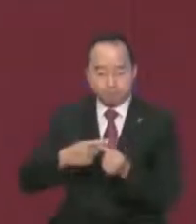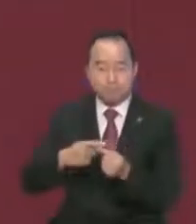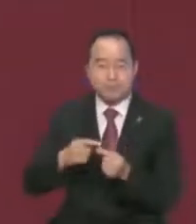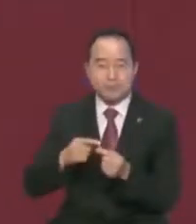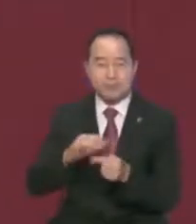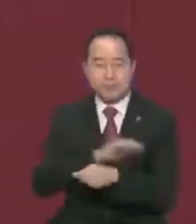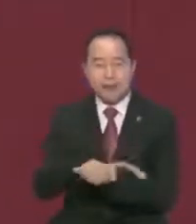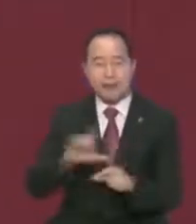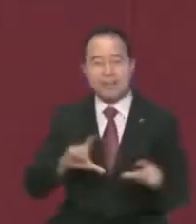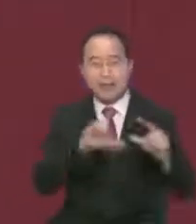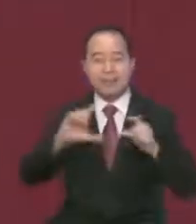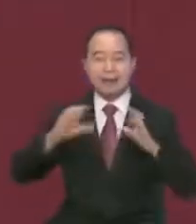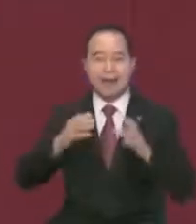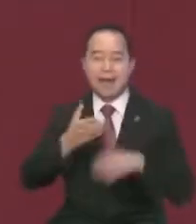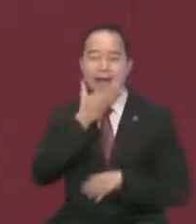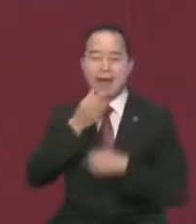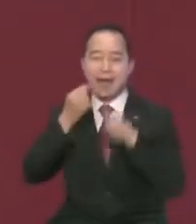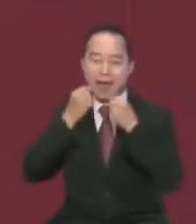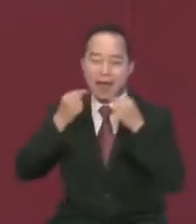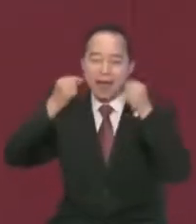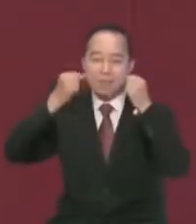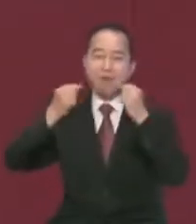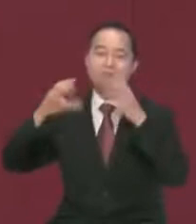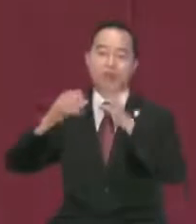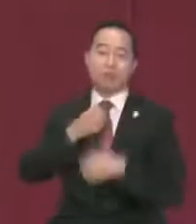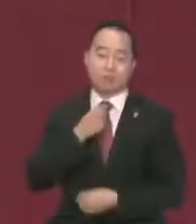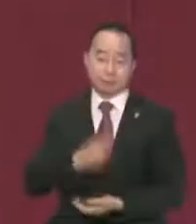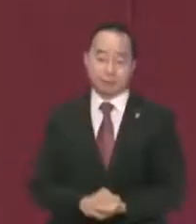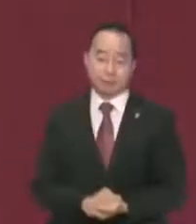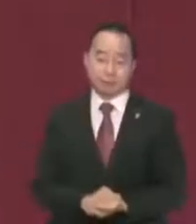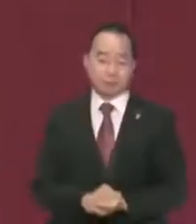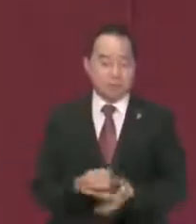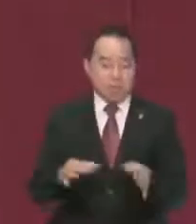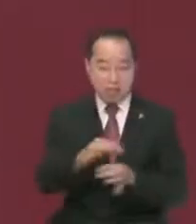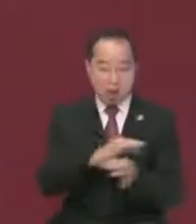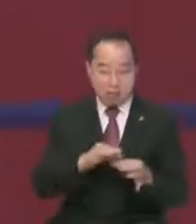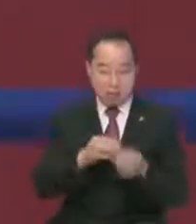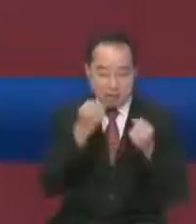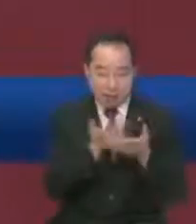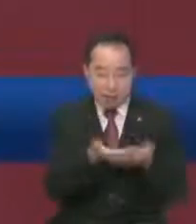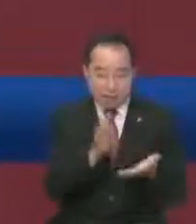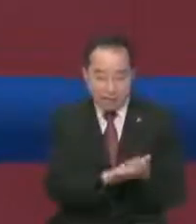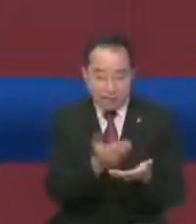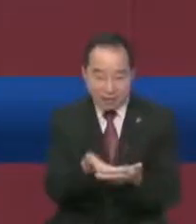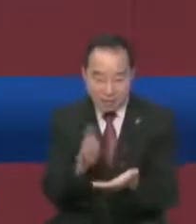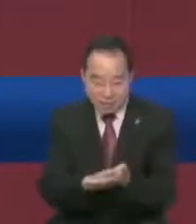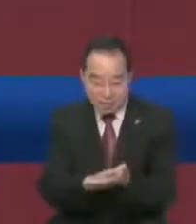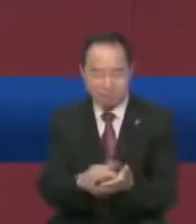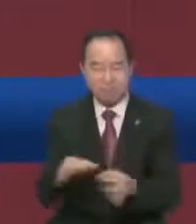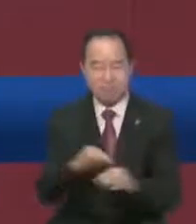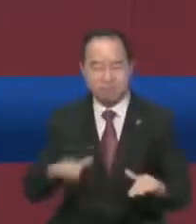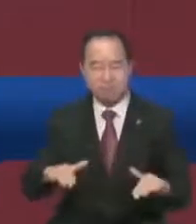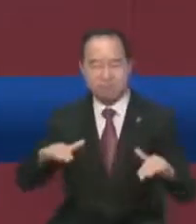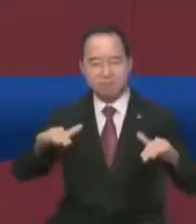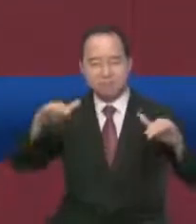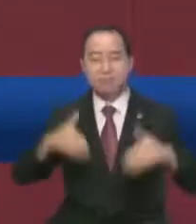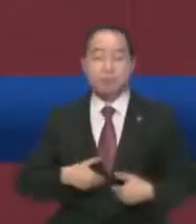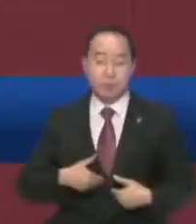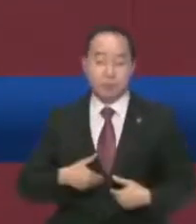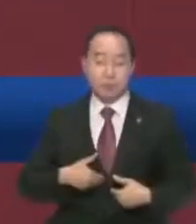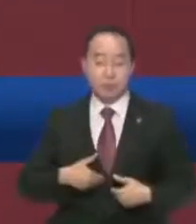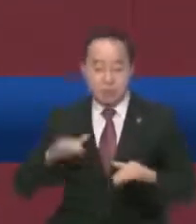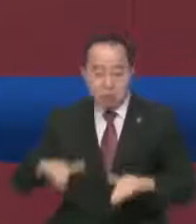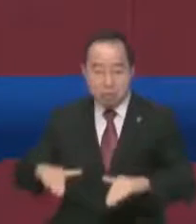나라, 행복국가입니다. 경제는 혁신성장을 중심으로 성장을 지속해야 합니다.